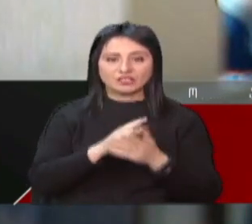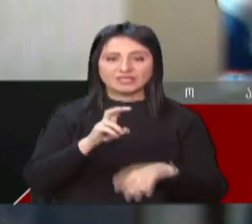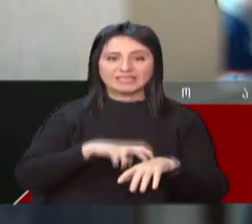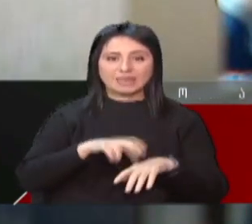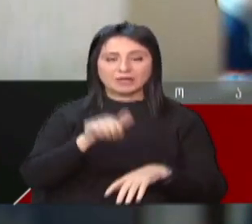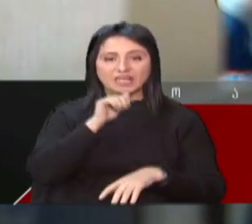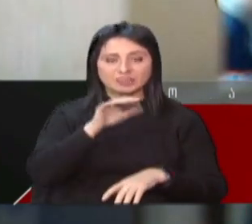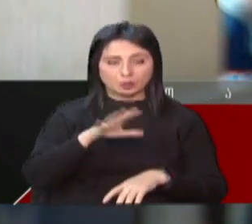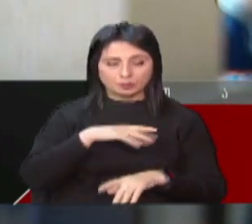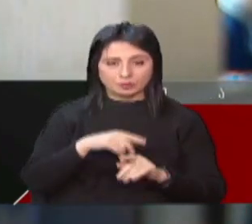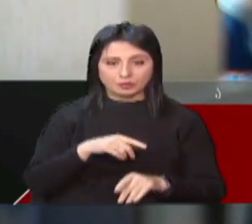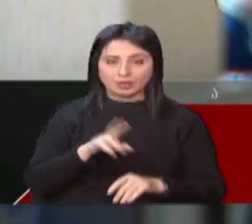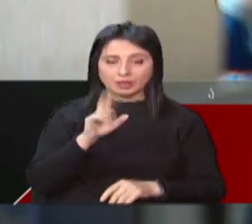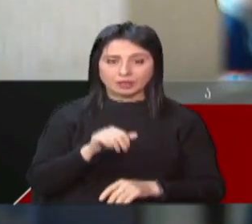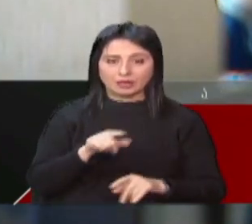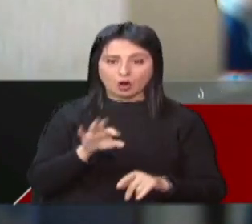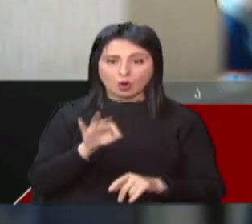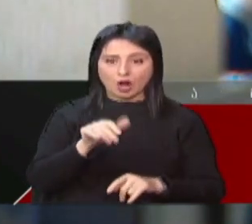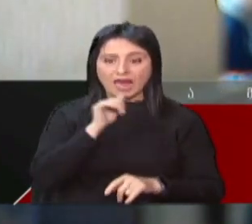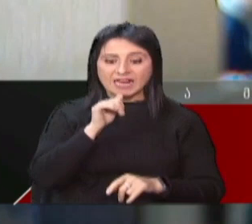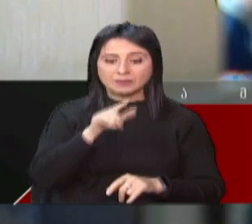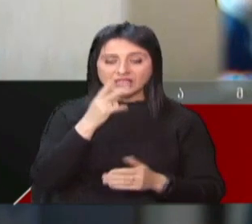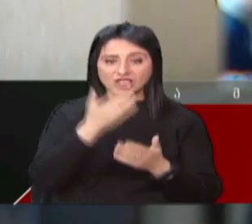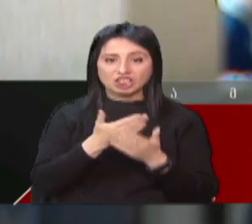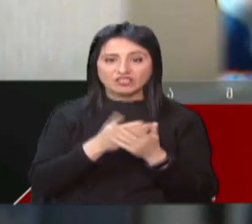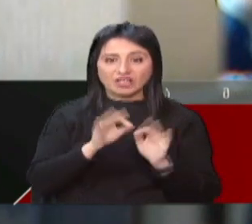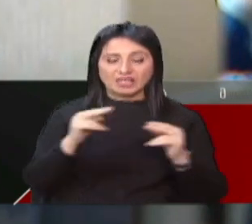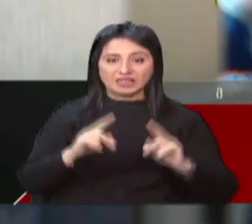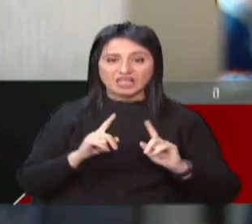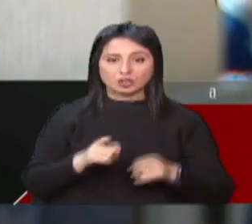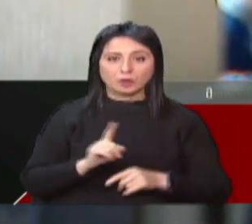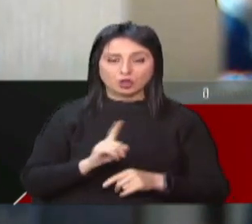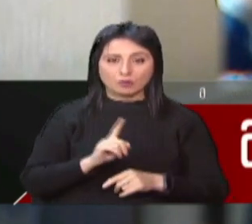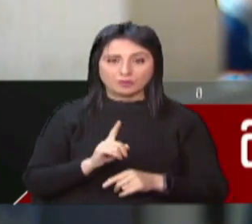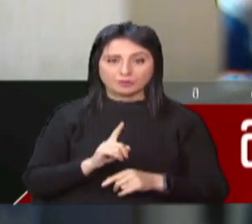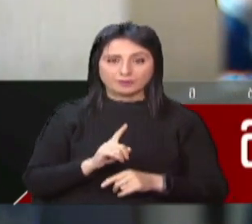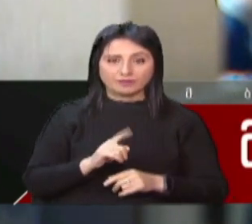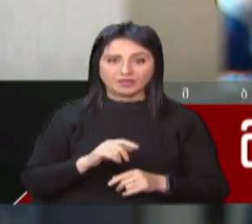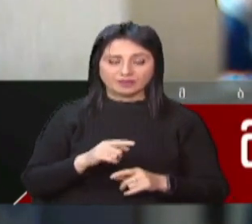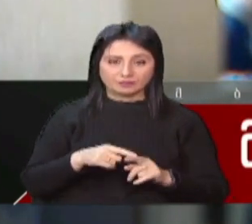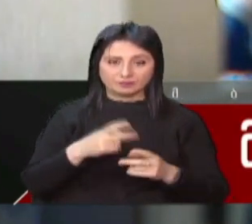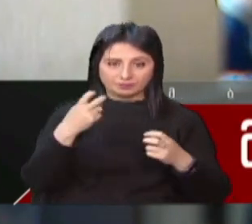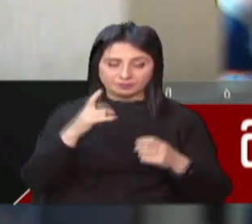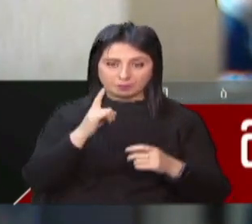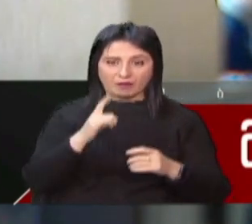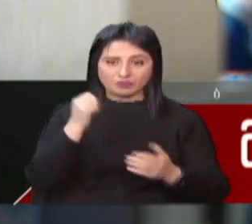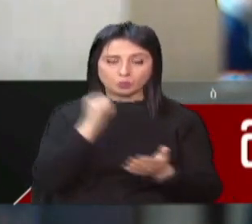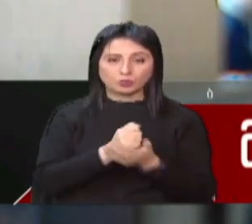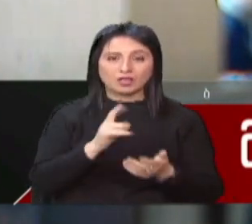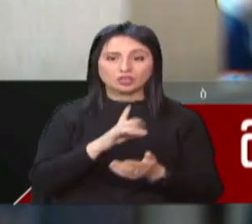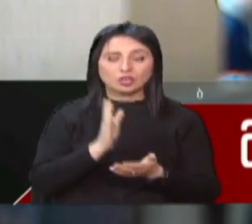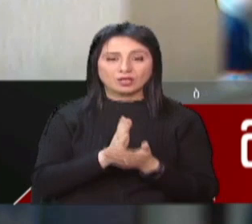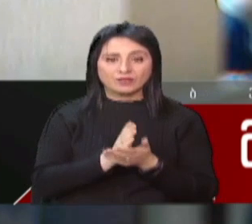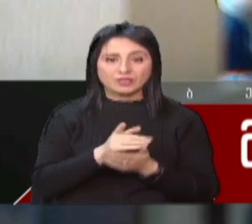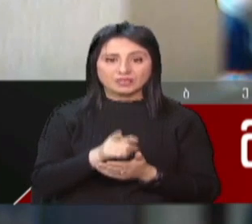სამედიცინო ექსპერტიზა და აღნიშნული ექსპერტების ჩვენებით დადასტურდება, რომ ტრავმა, რომელიც ბავშვებმა მიიღეს